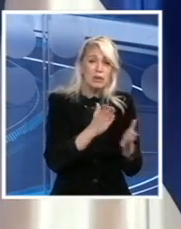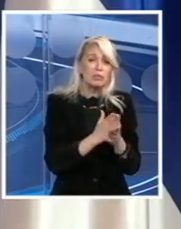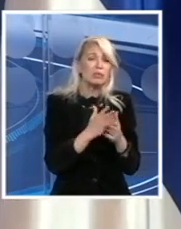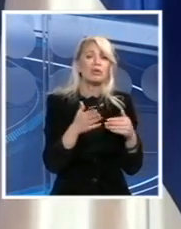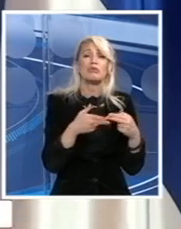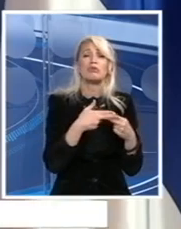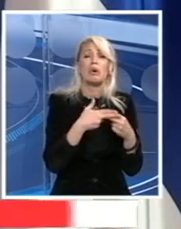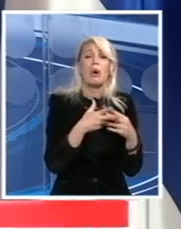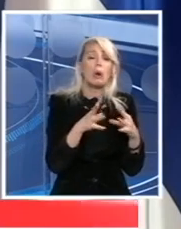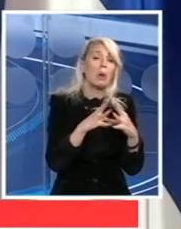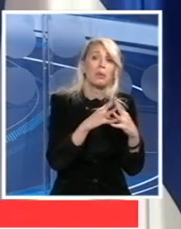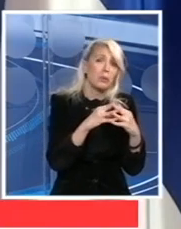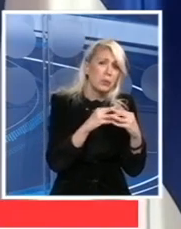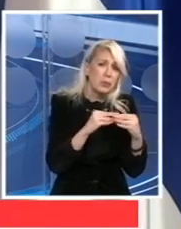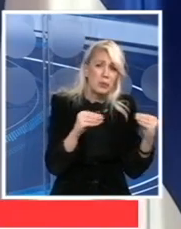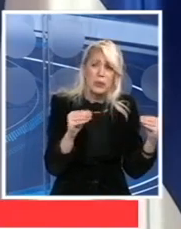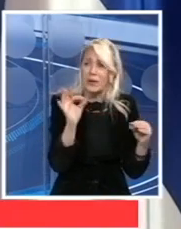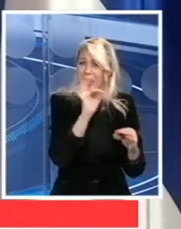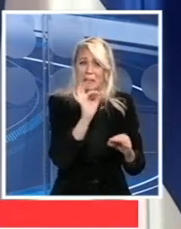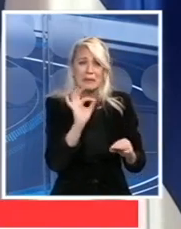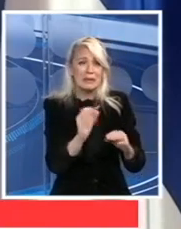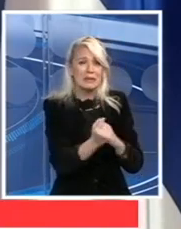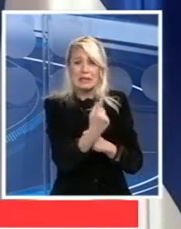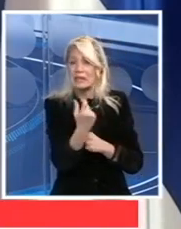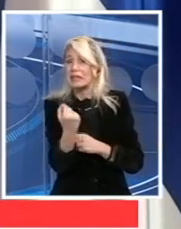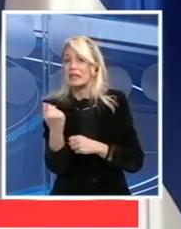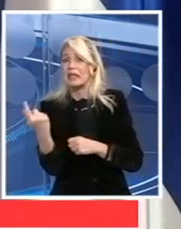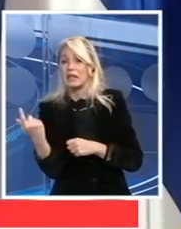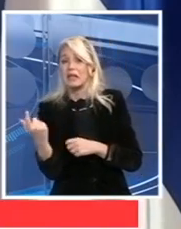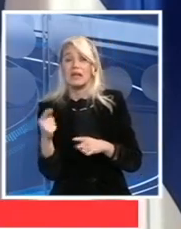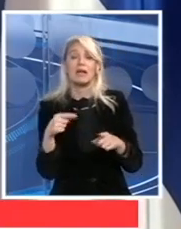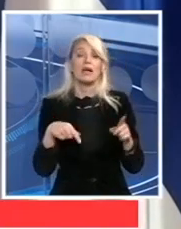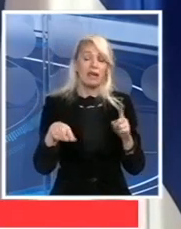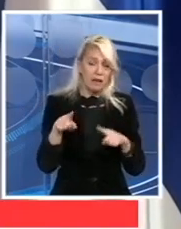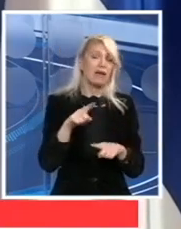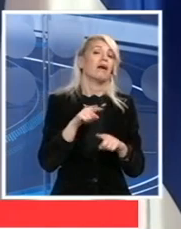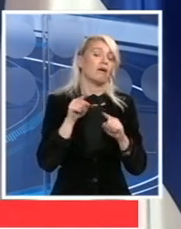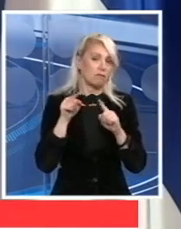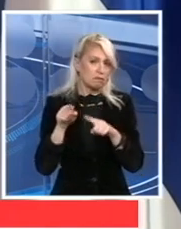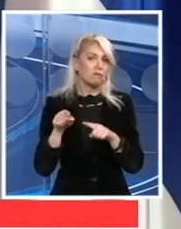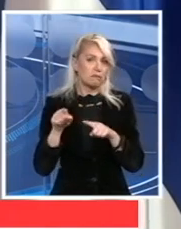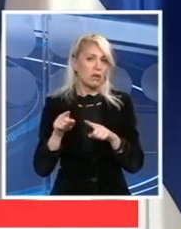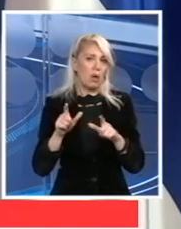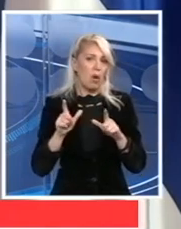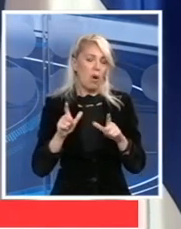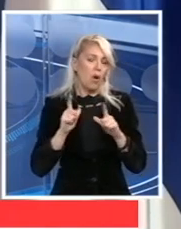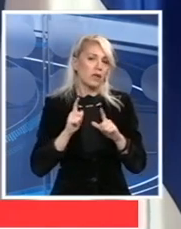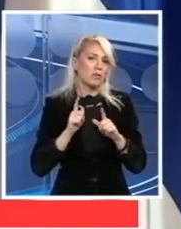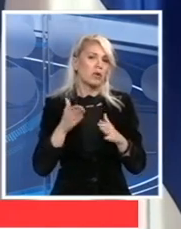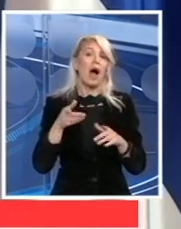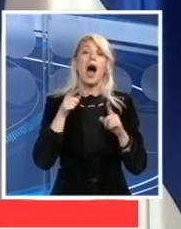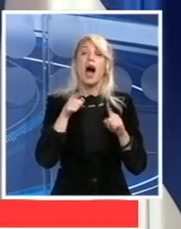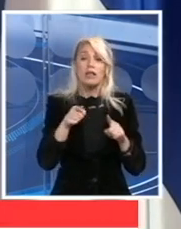ne beležimo njegovu aktivnost uopšte, to se može tek očekivati preko